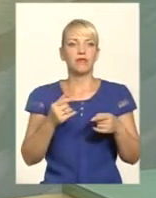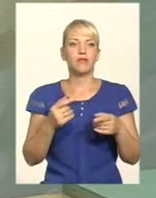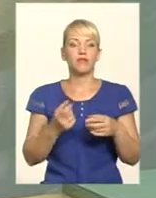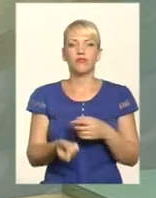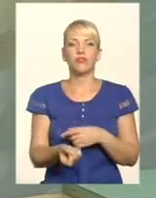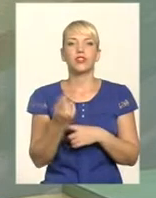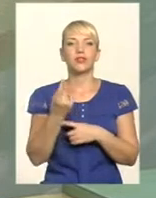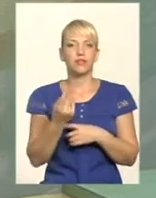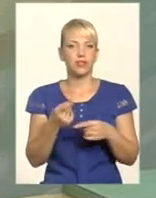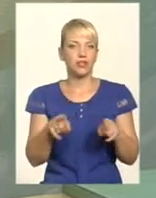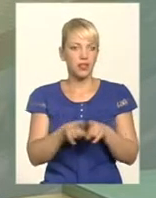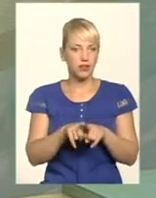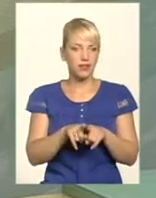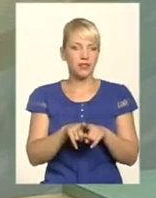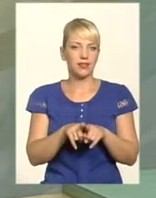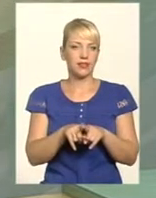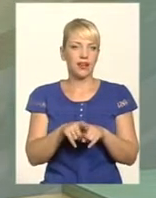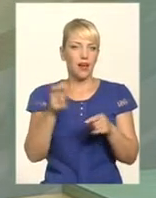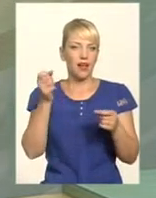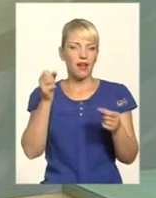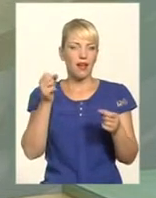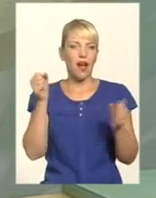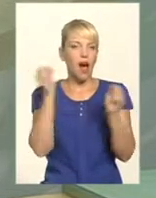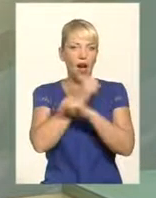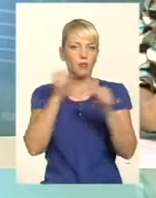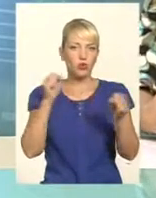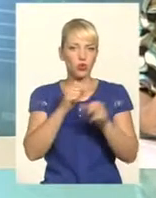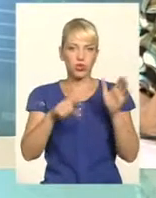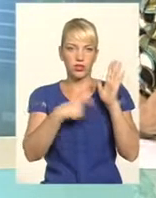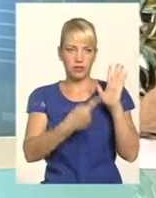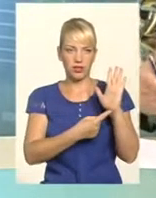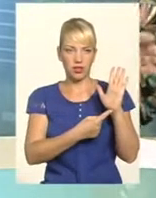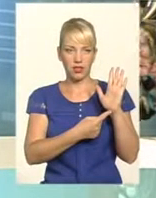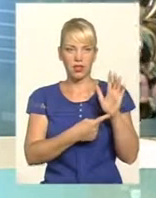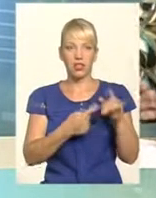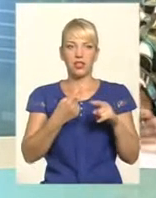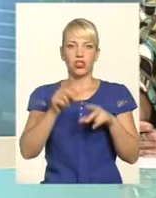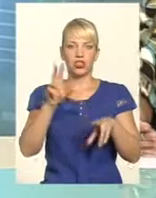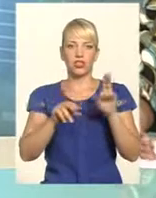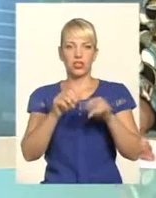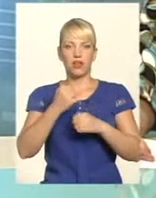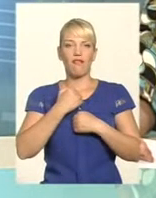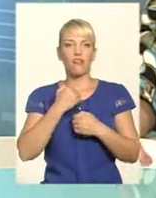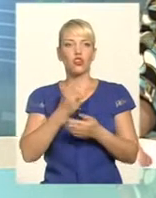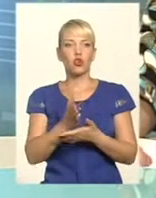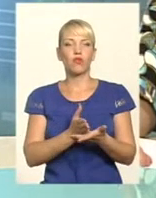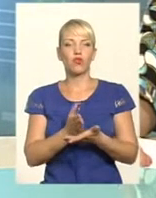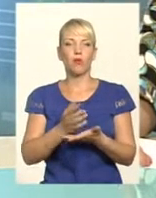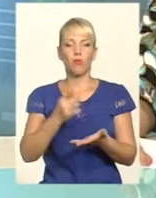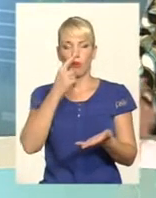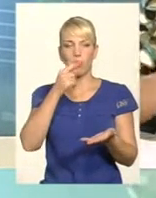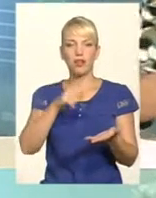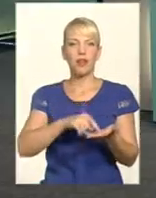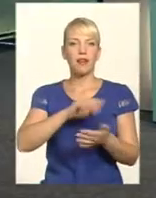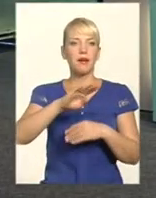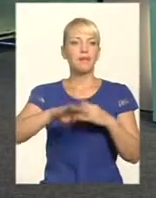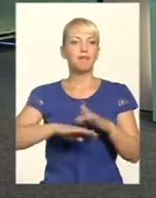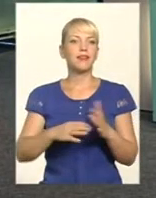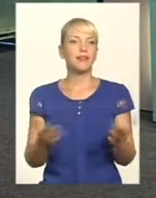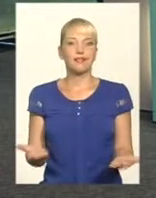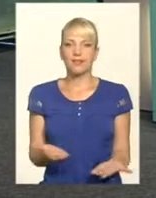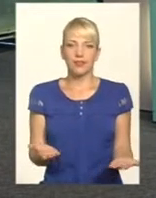колапси, розумієте? Тому хотілося б, щоб оце... Тобто вже цей військовослужбовець попадає під відповідні